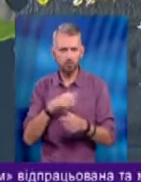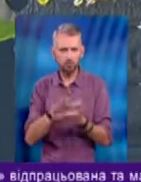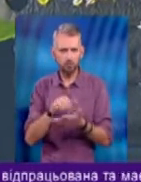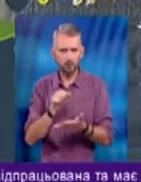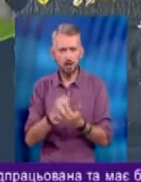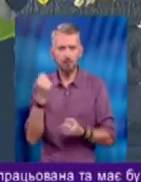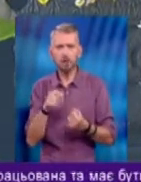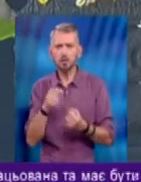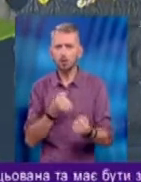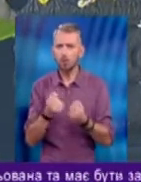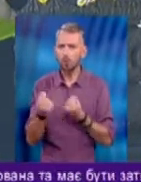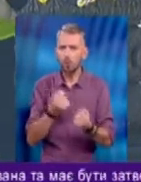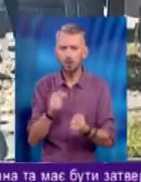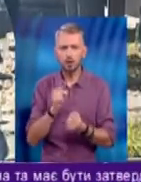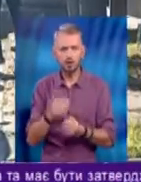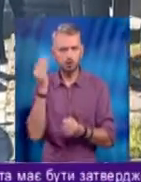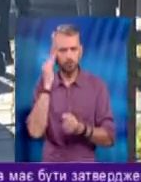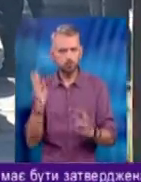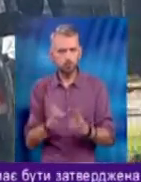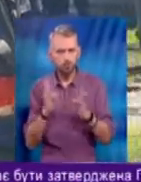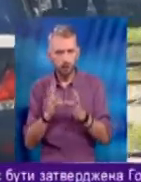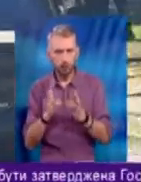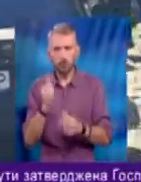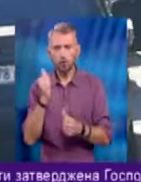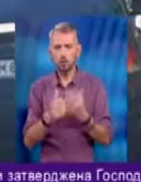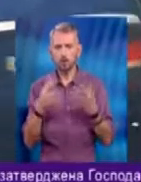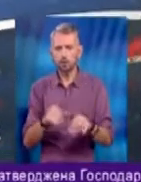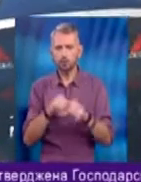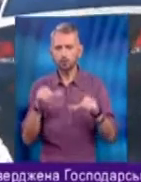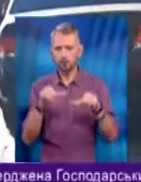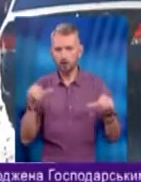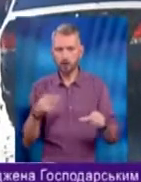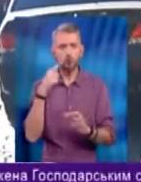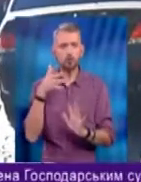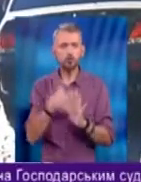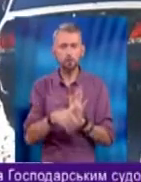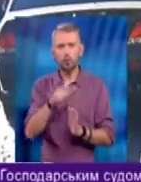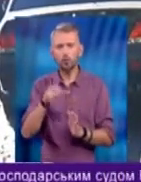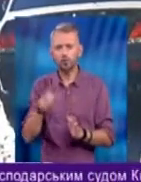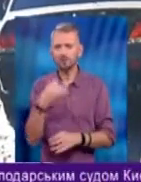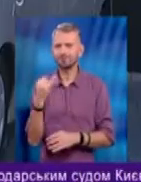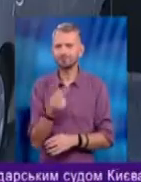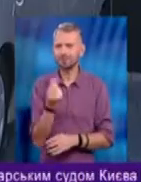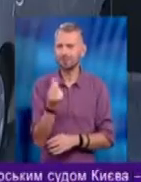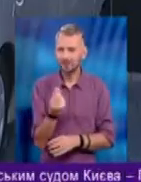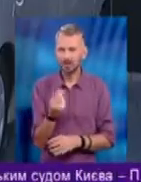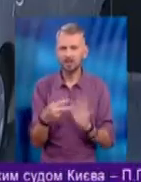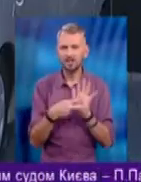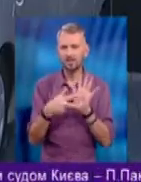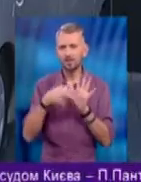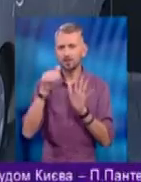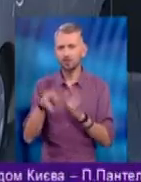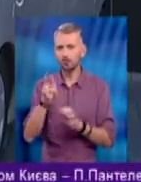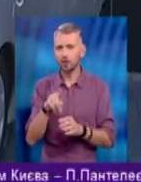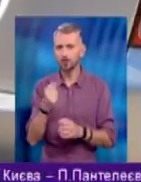З ними борються, їх підпалюють, але з кожним днем їх все одно більше. Зрозуміло, людей приваблюють ціни – 7-8 тисяч